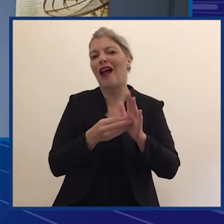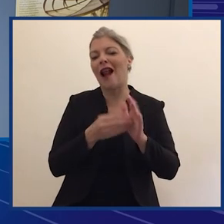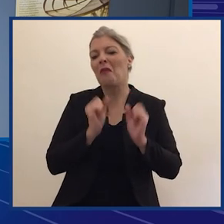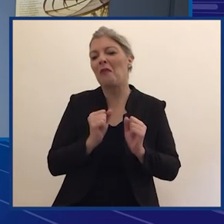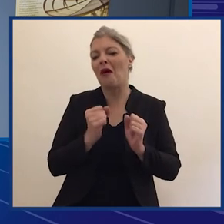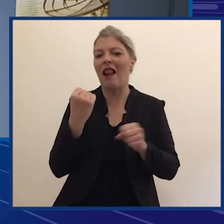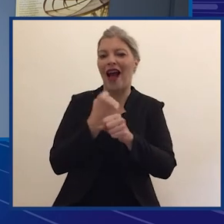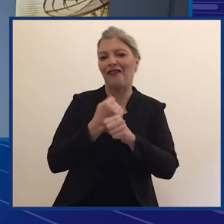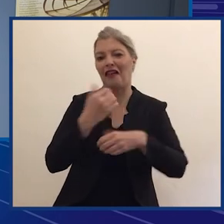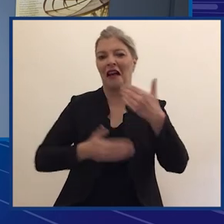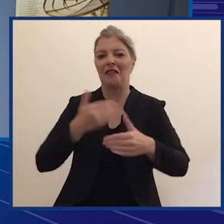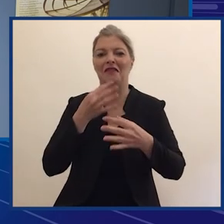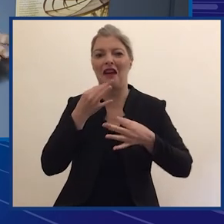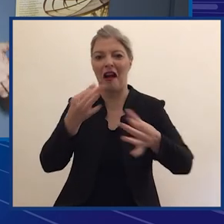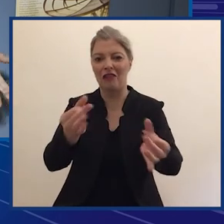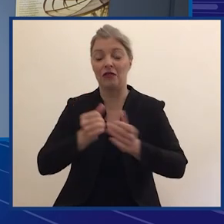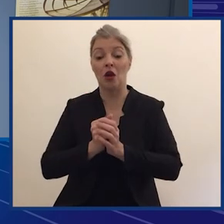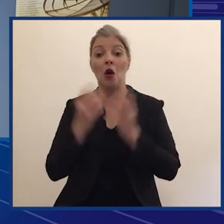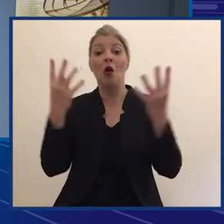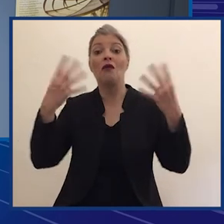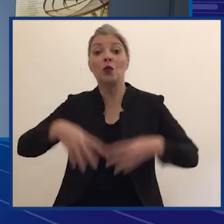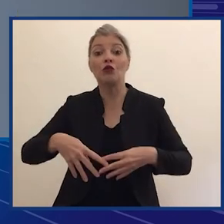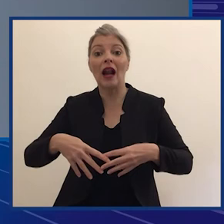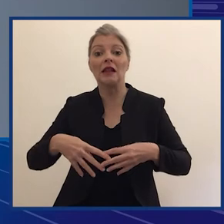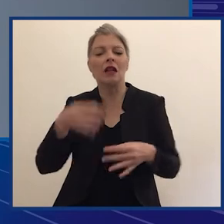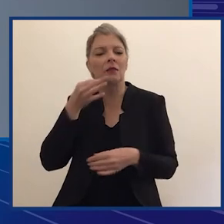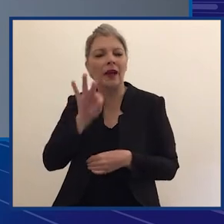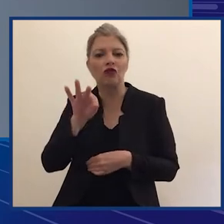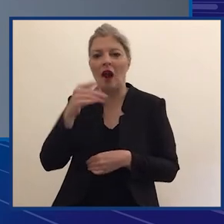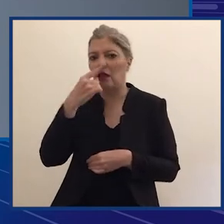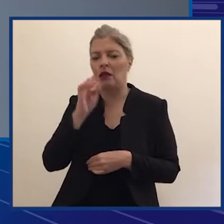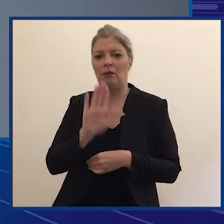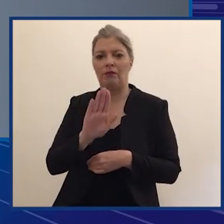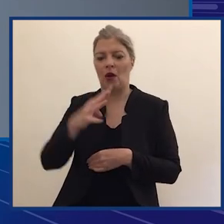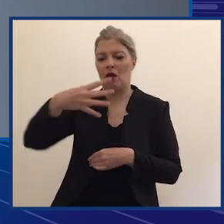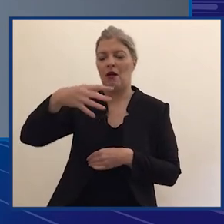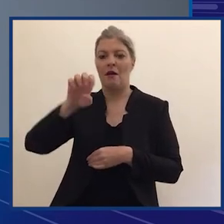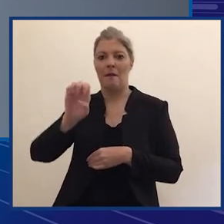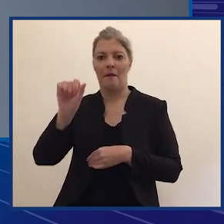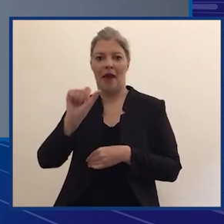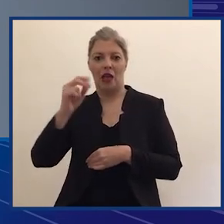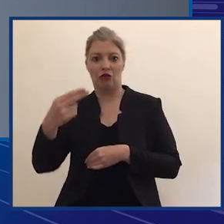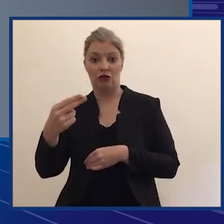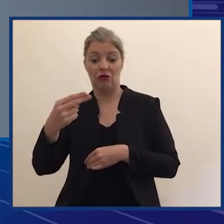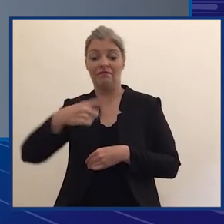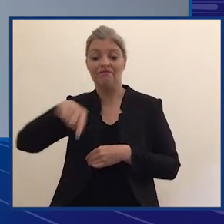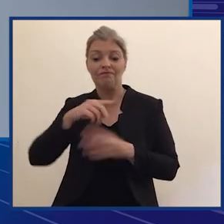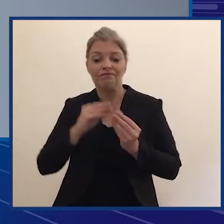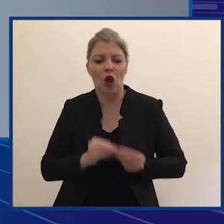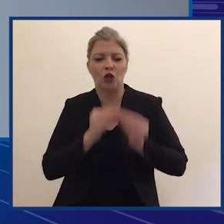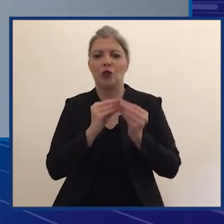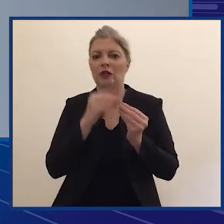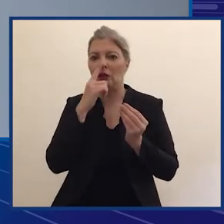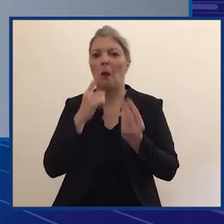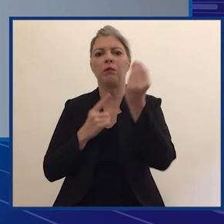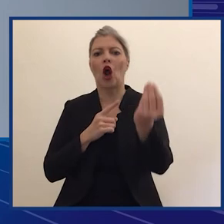Abbiamo realizzato dei router con delle funzionalità particolari, in particolare delle funzionalità mesh. Abbiamo costruito dei prototipi basati su componenti come questi e li abbiamo messi